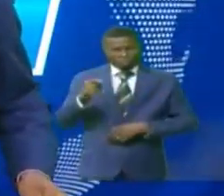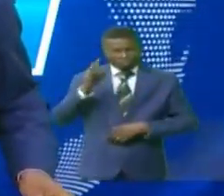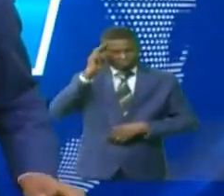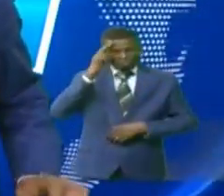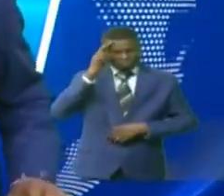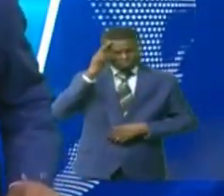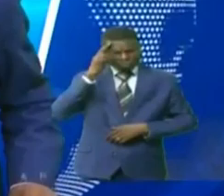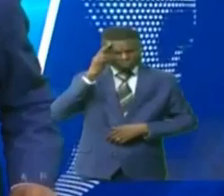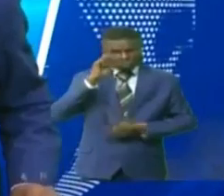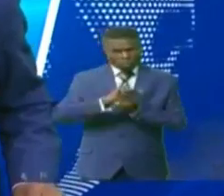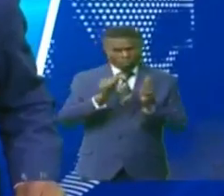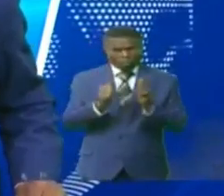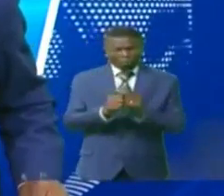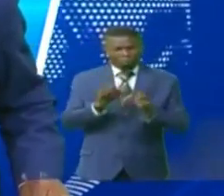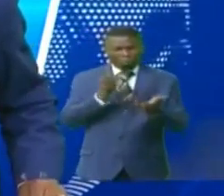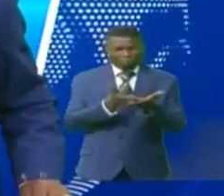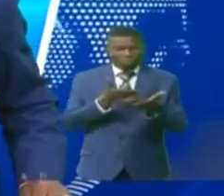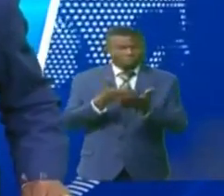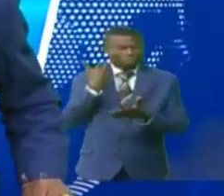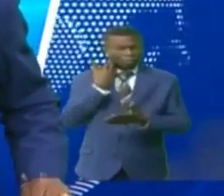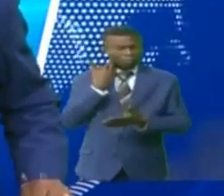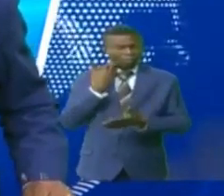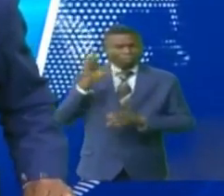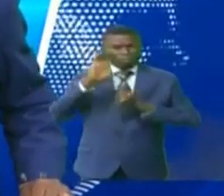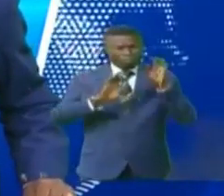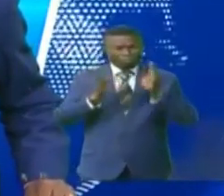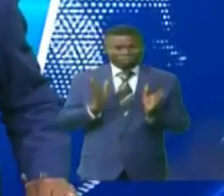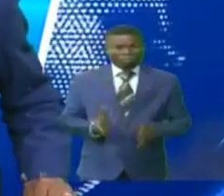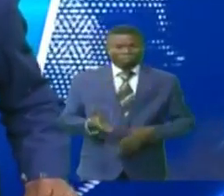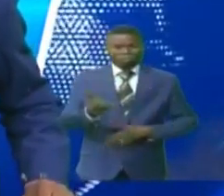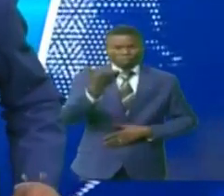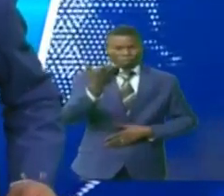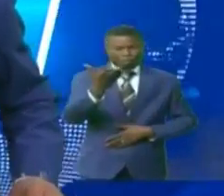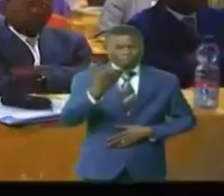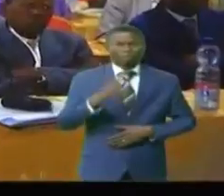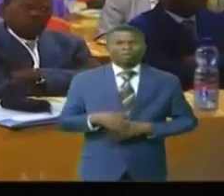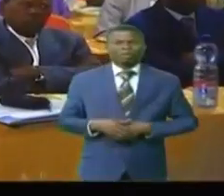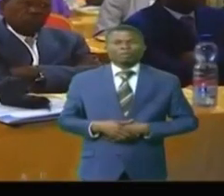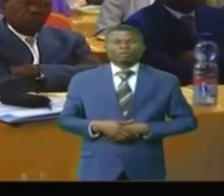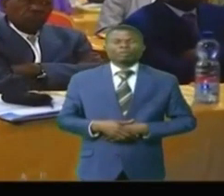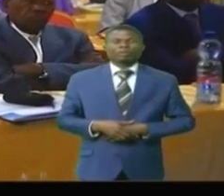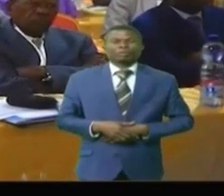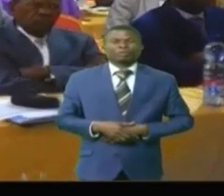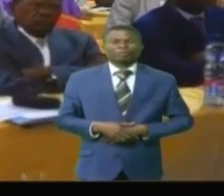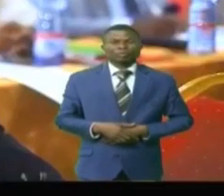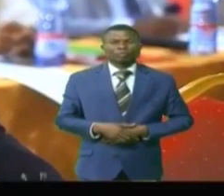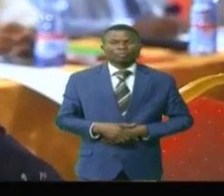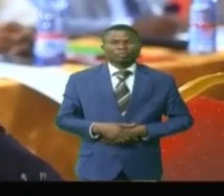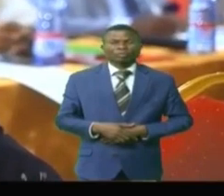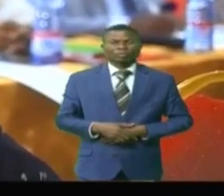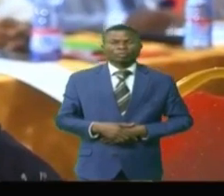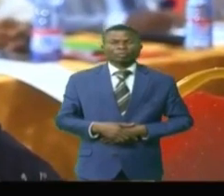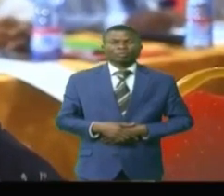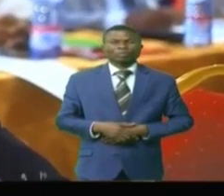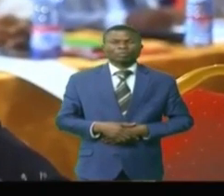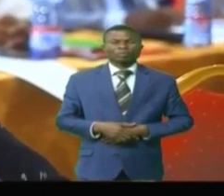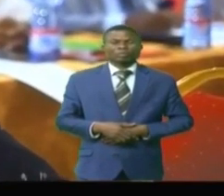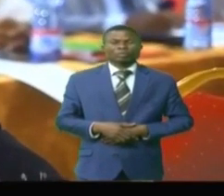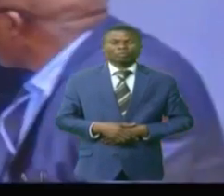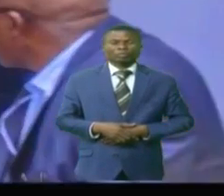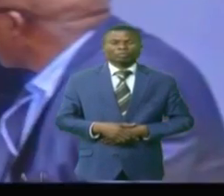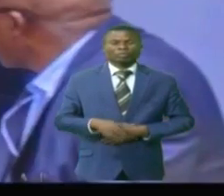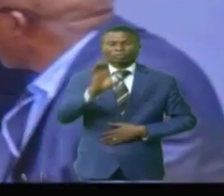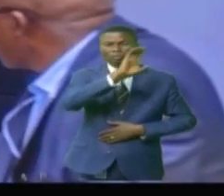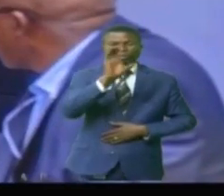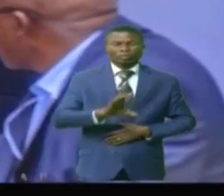réfléchir autour de ces sujets hautement scientifiques. Cédric Inéna pour le reportage. Lutte contre les cancers en RDC. Le